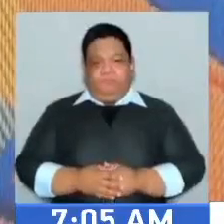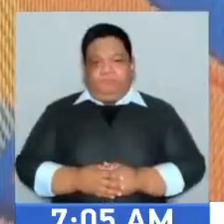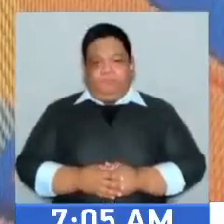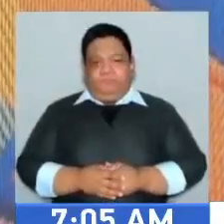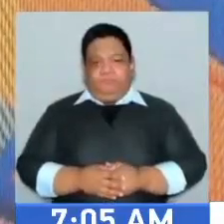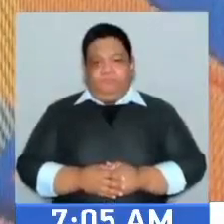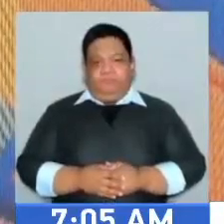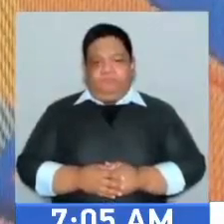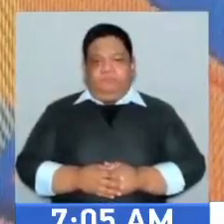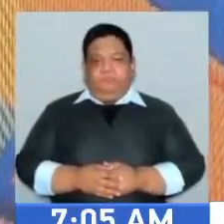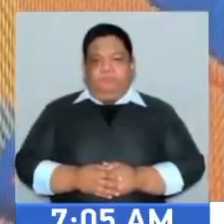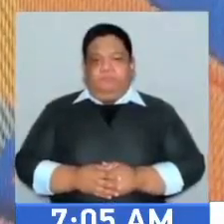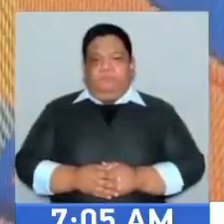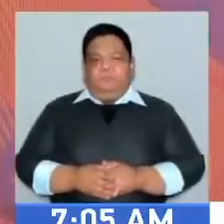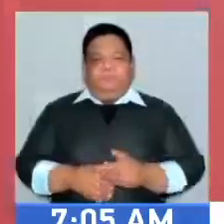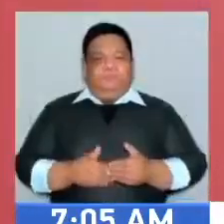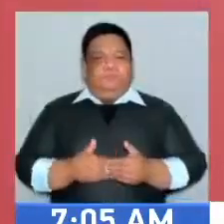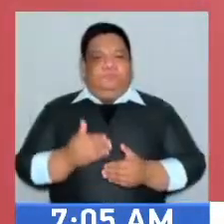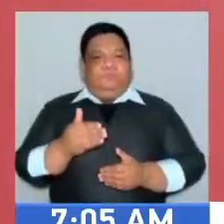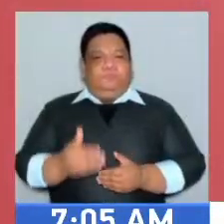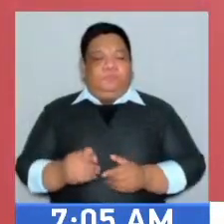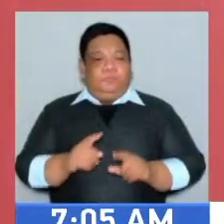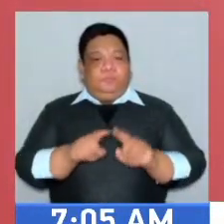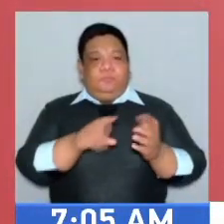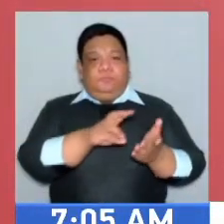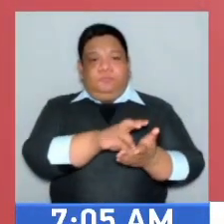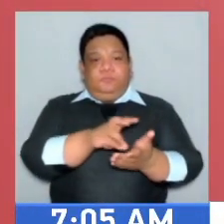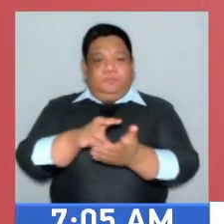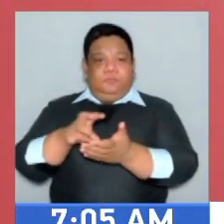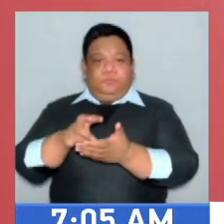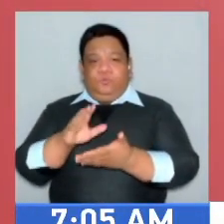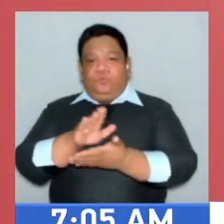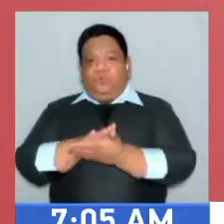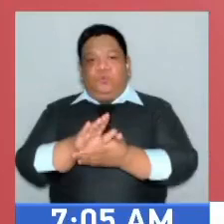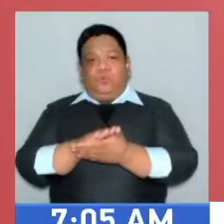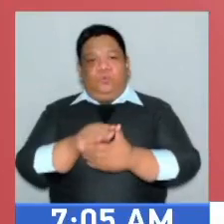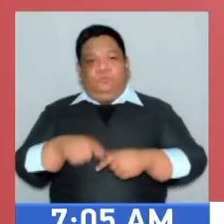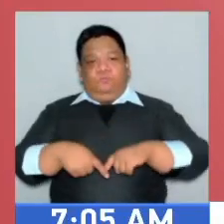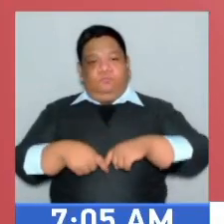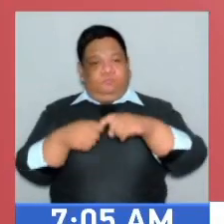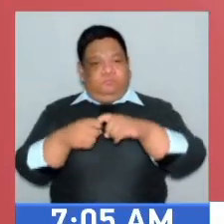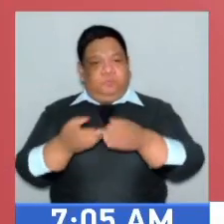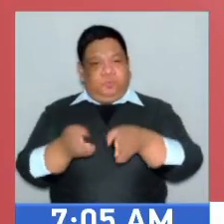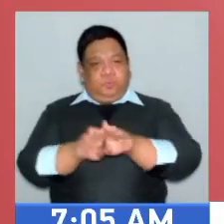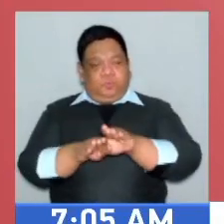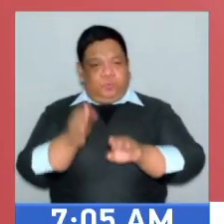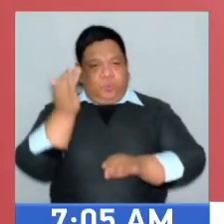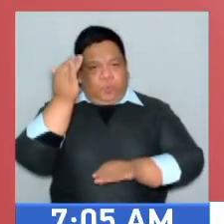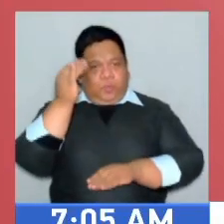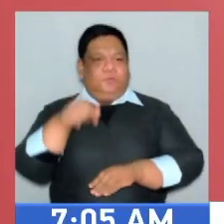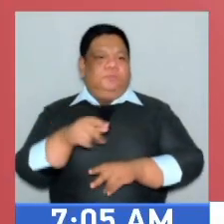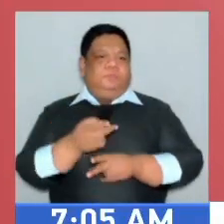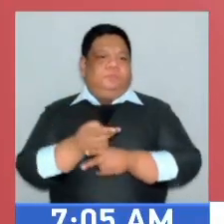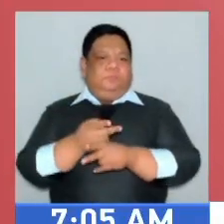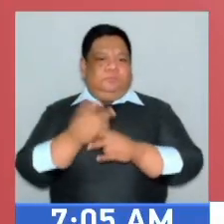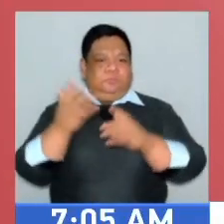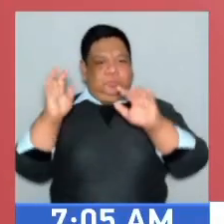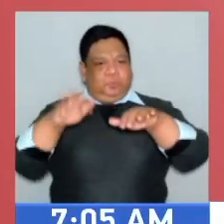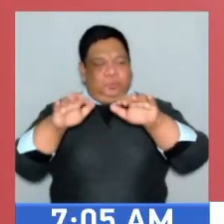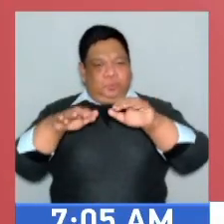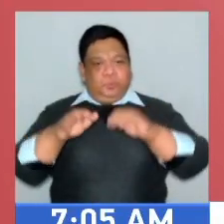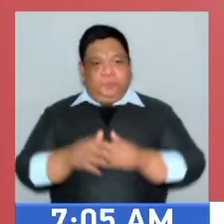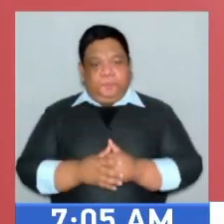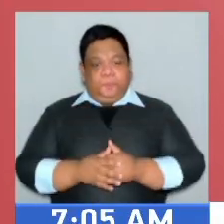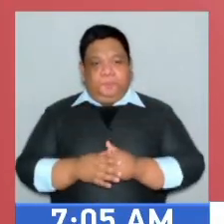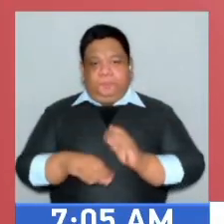Narito pa ang ilang lugar na nagsuspende ng klase ngayong araw, August 29, bilang pag-iingat sa bagyong Goring. Suspendido na ang klase sa